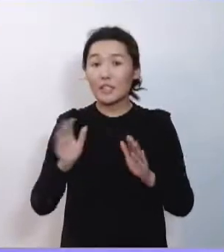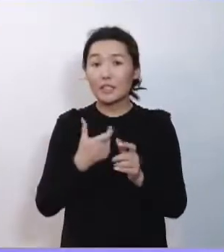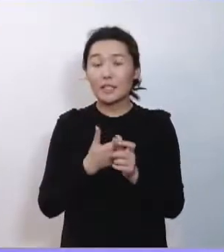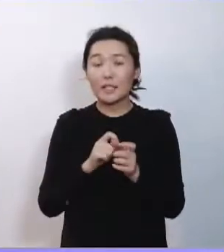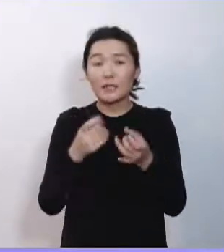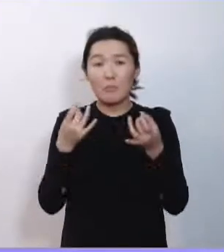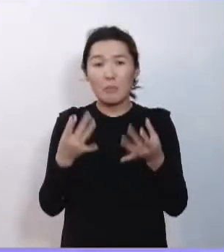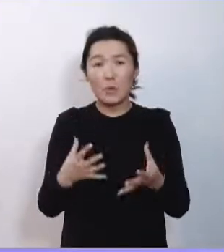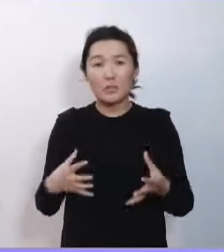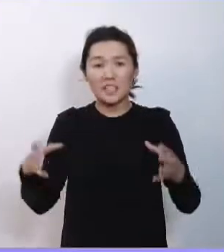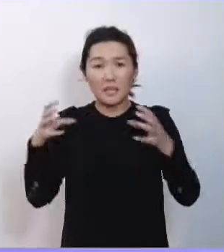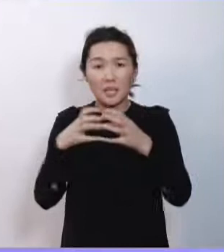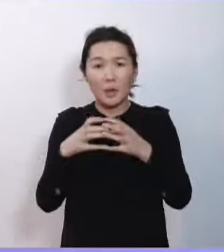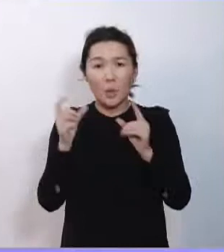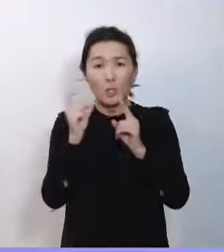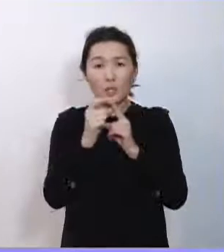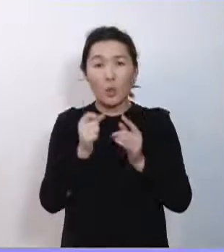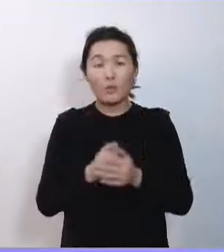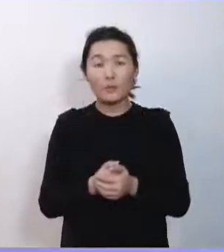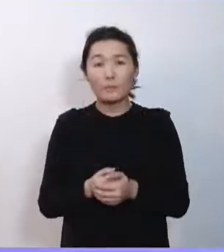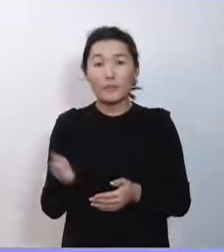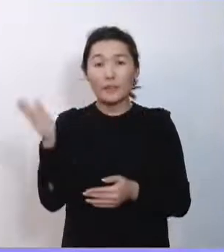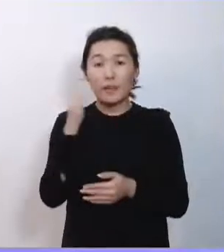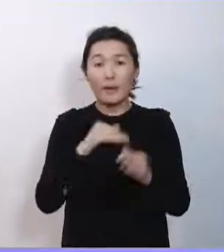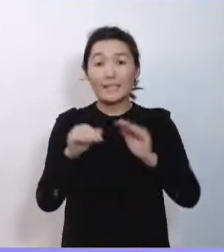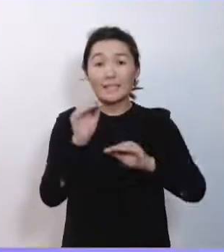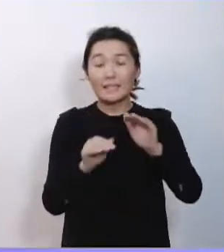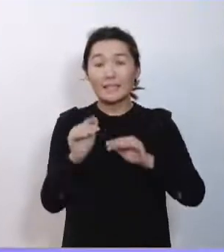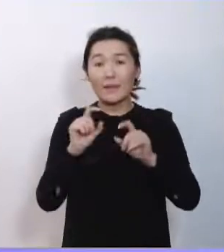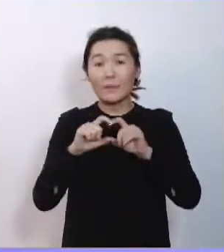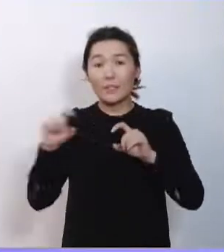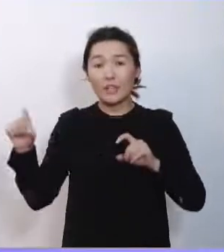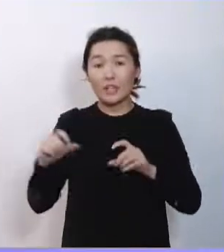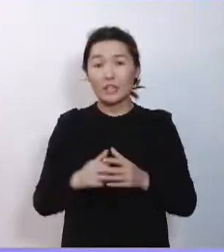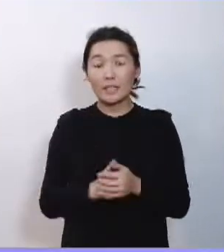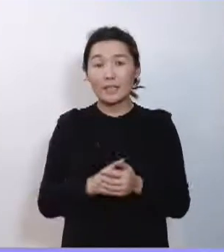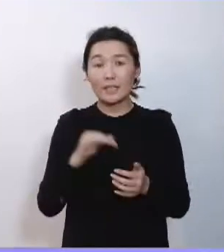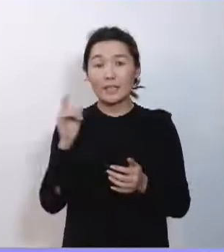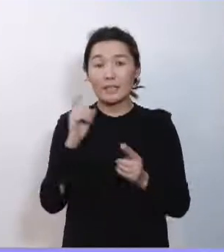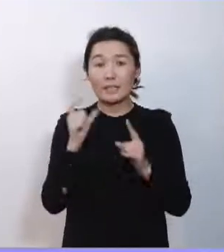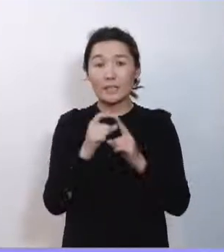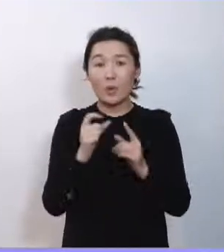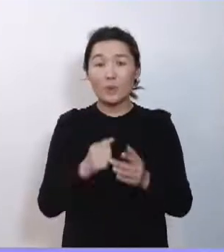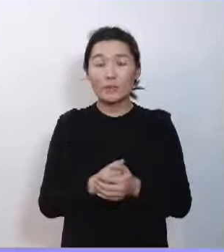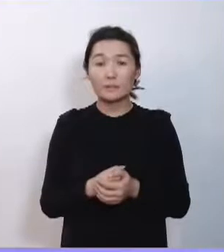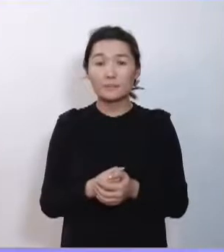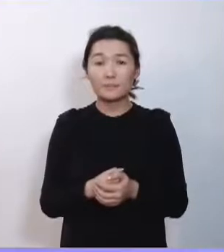просто набор слов. Давайте составим предложение из слов.